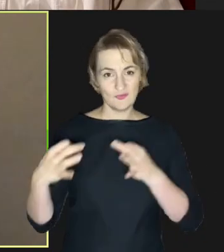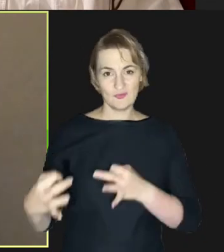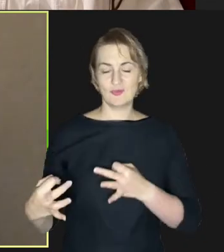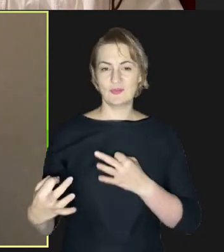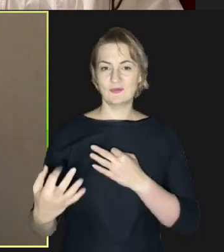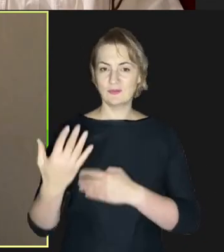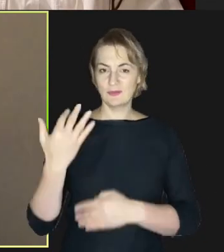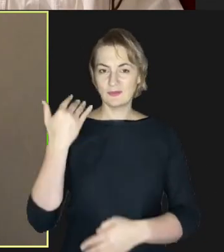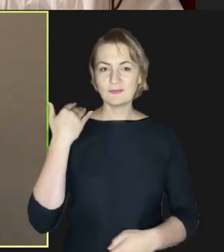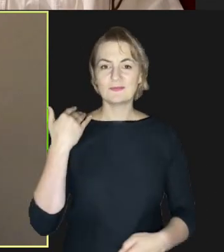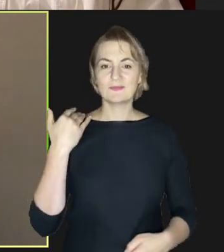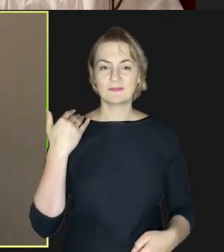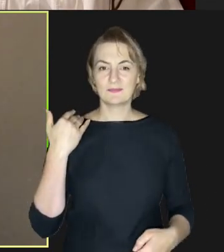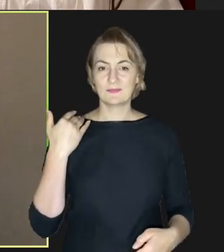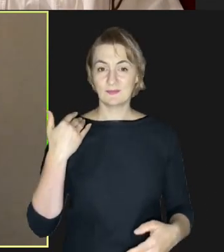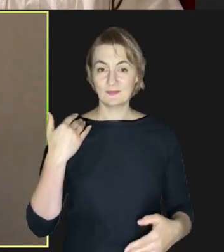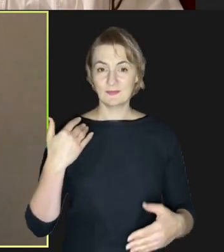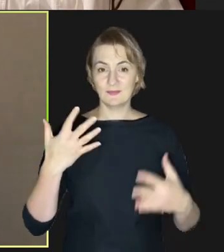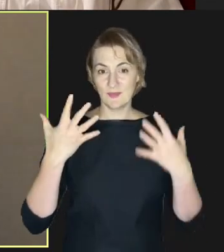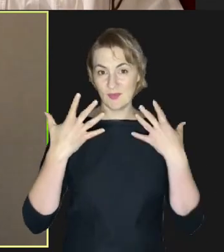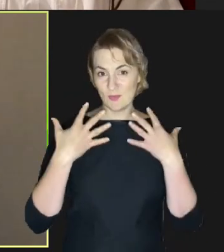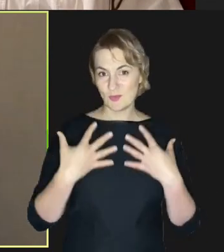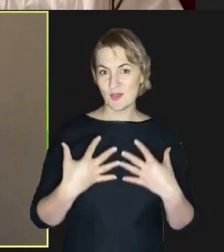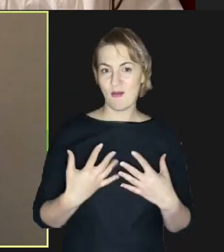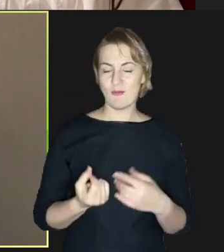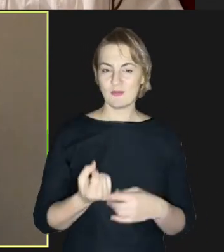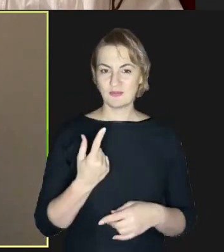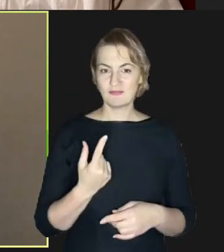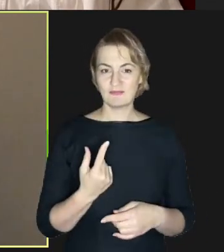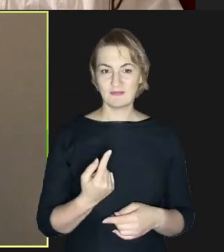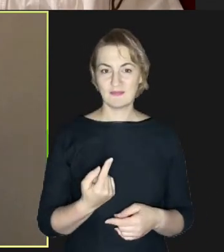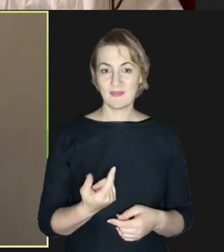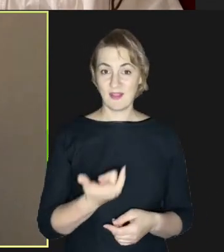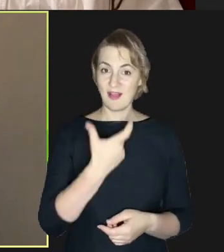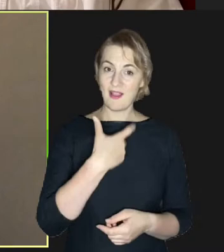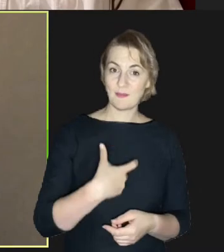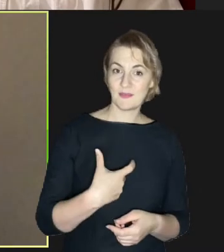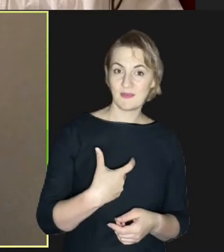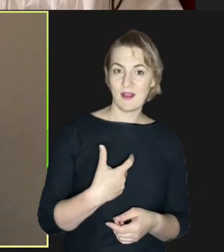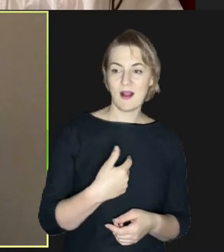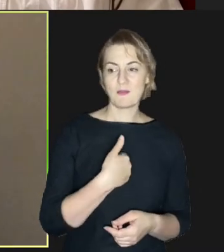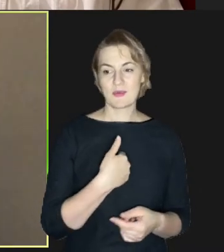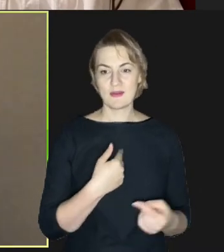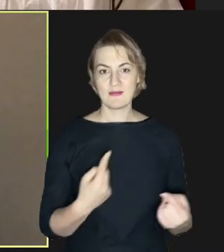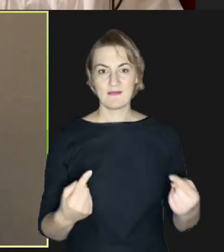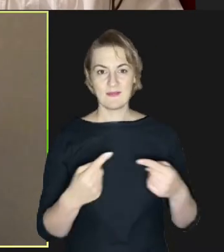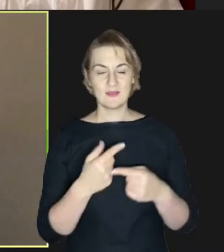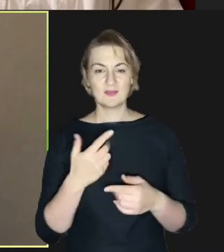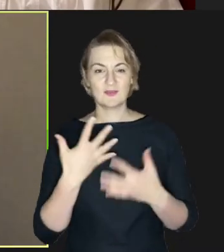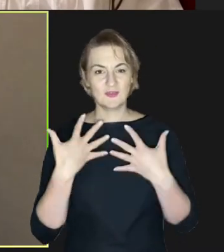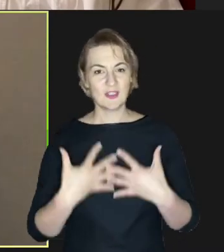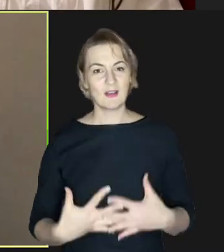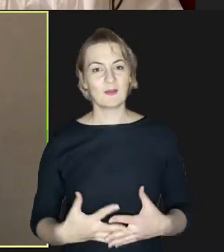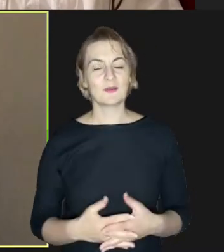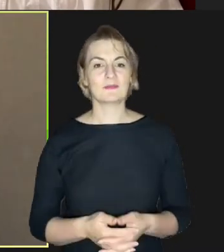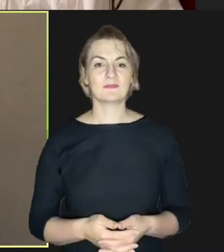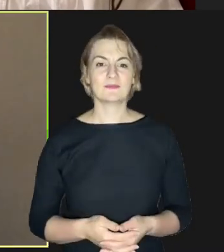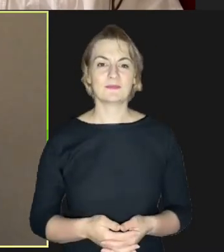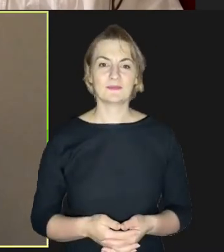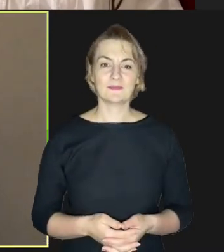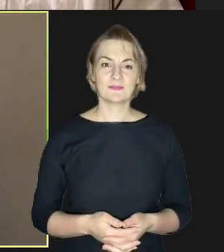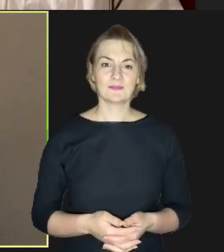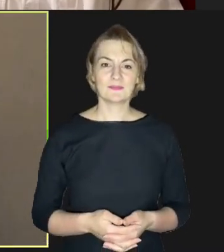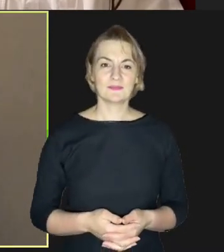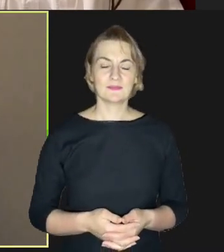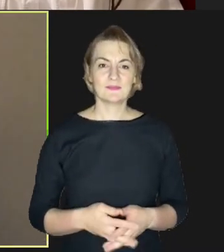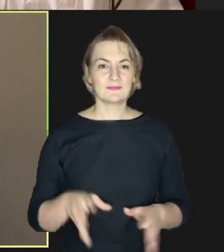Czy to ciało przydarza się tobie, czy ty przydarzasz się temu ciału? Tak? Które znowu atakuje nasze takie,